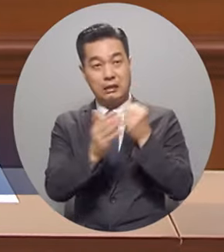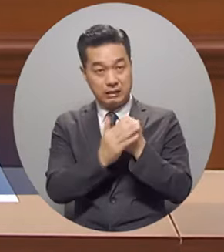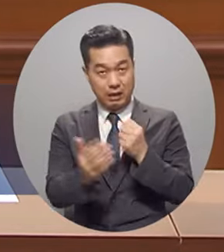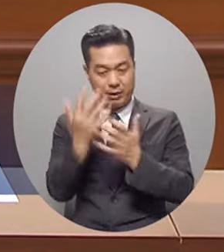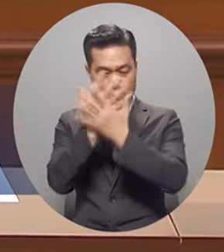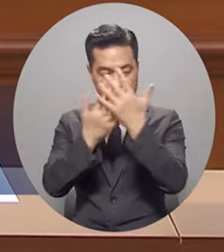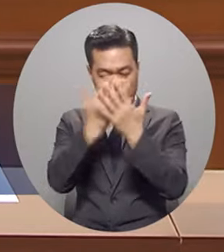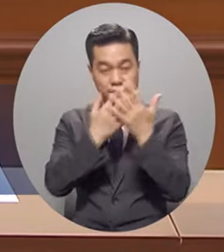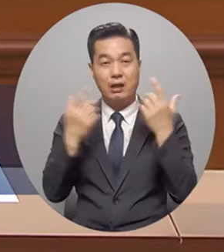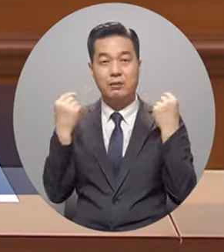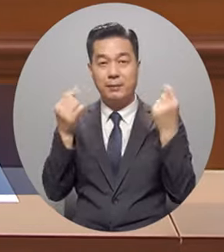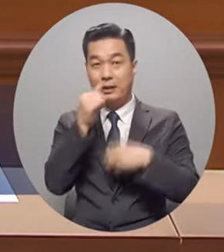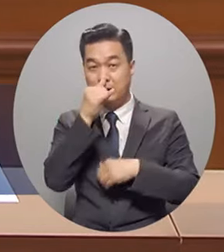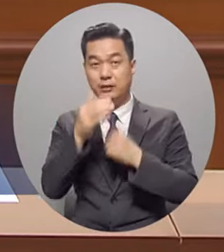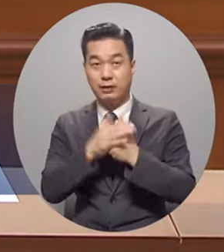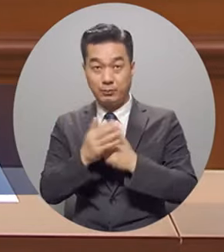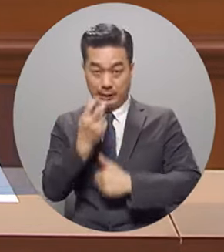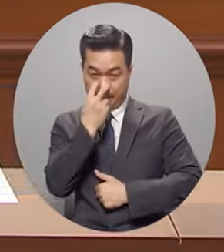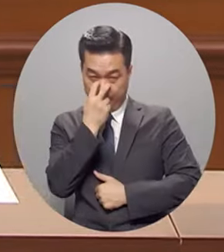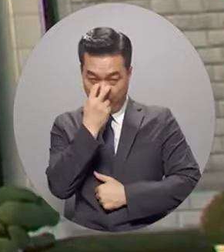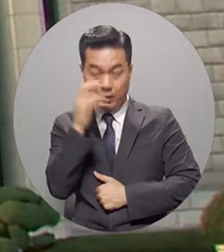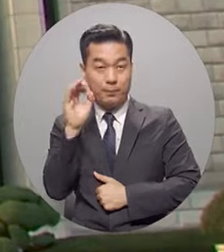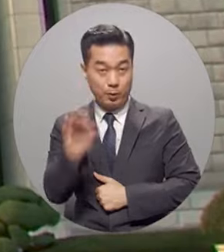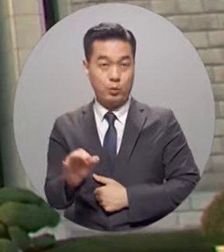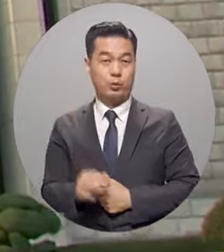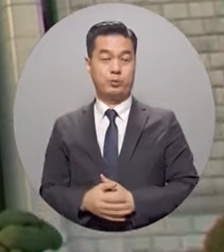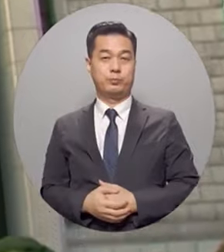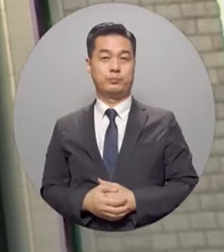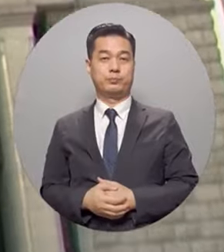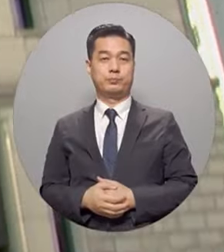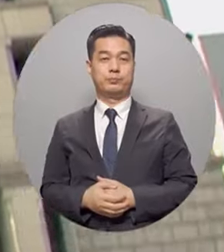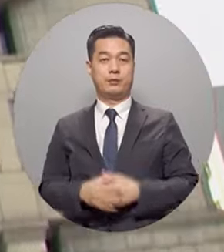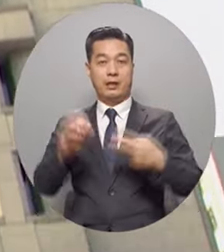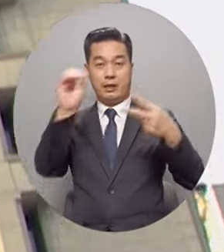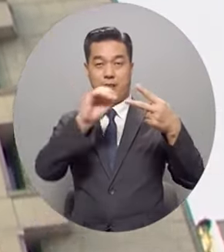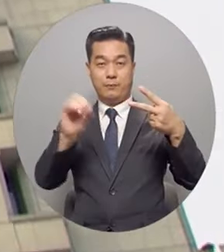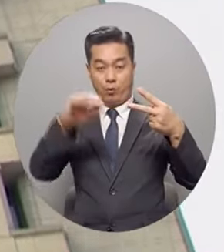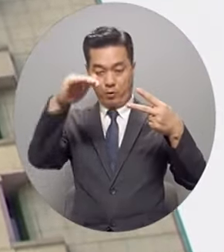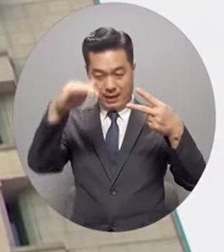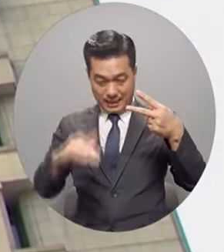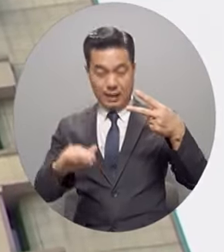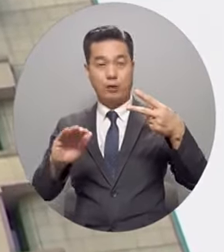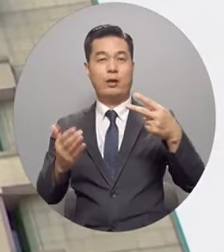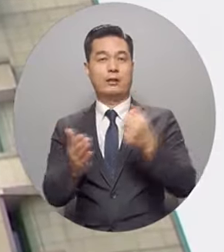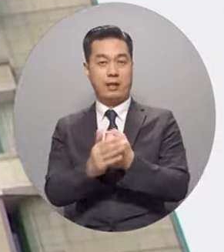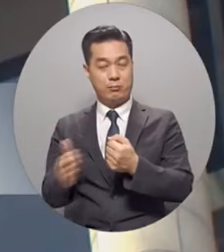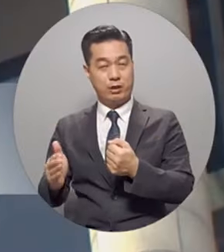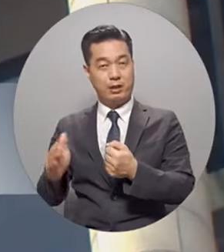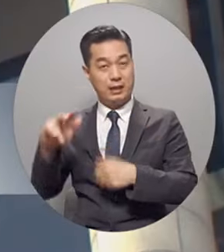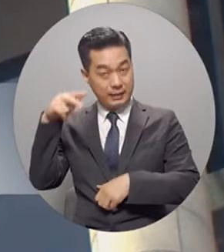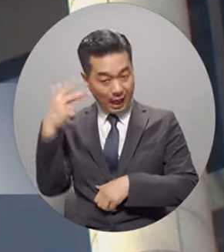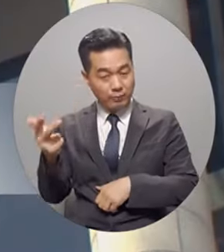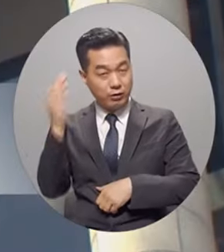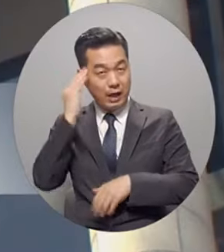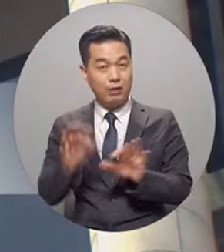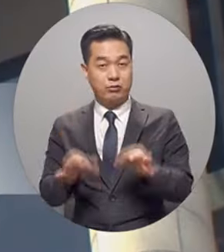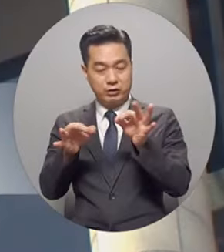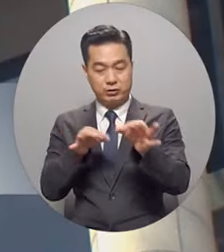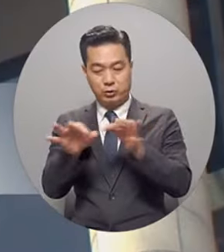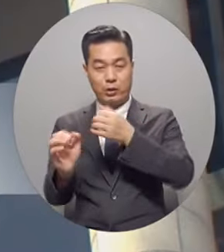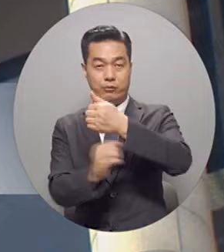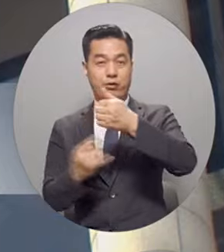상존하므로 긴장이 끊어 놓지 않고 1%대 물가 상승률을 토대로 다음 주 한국은행